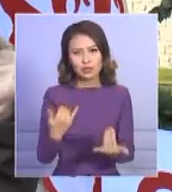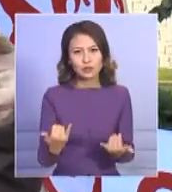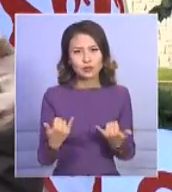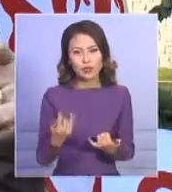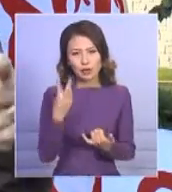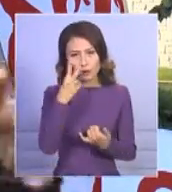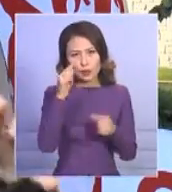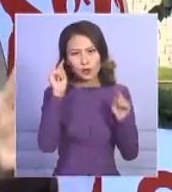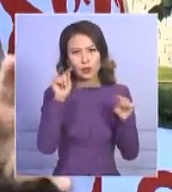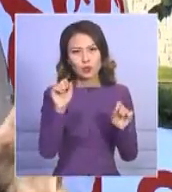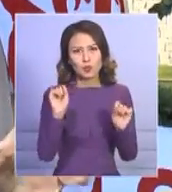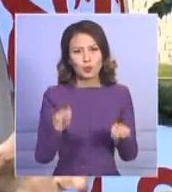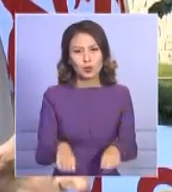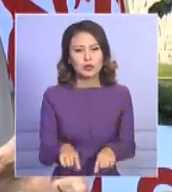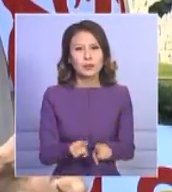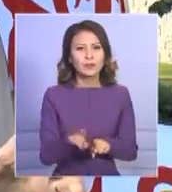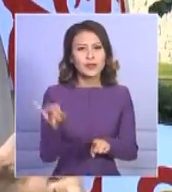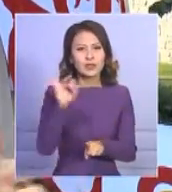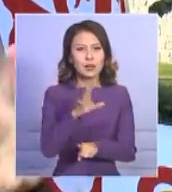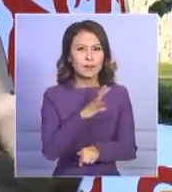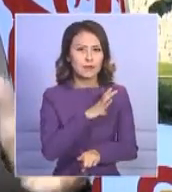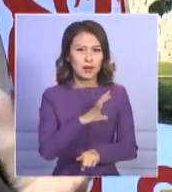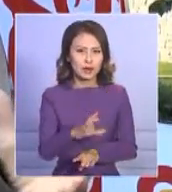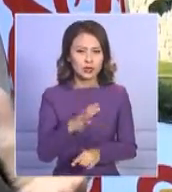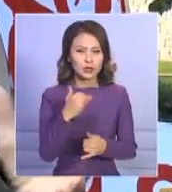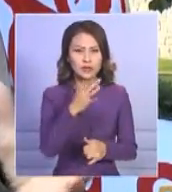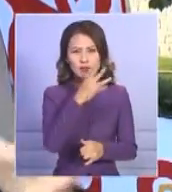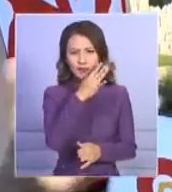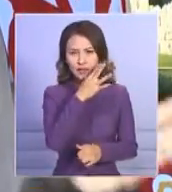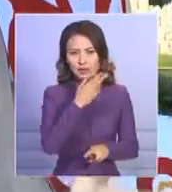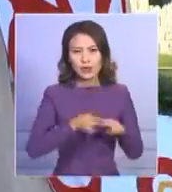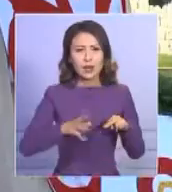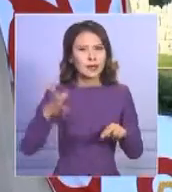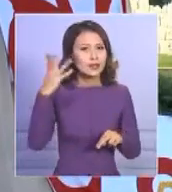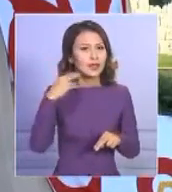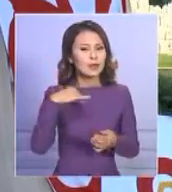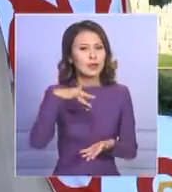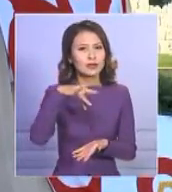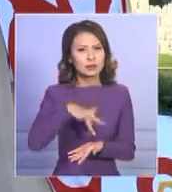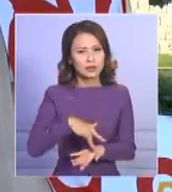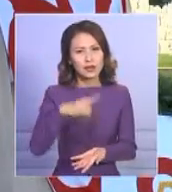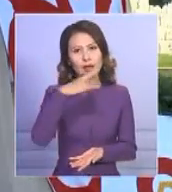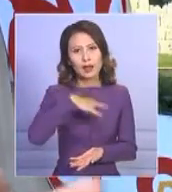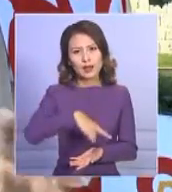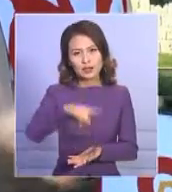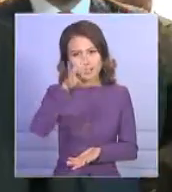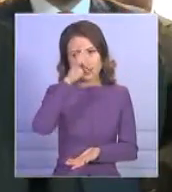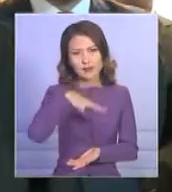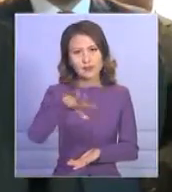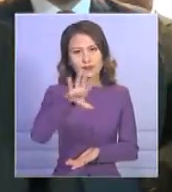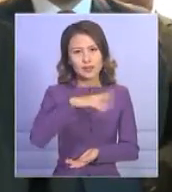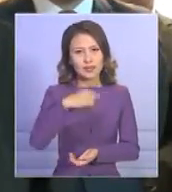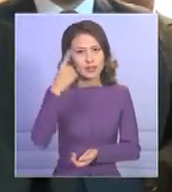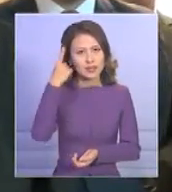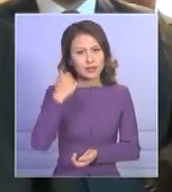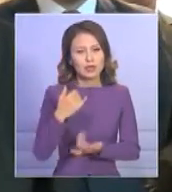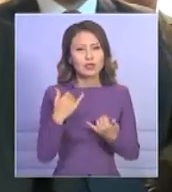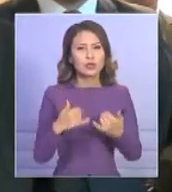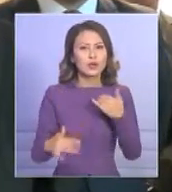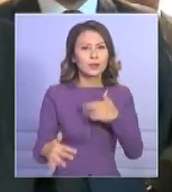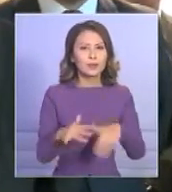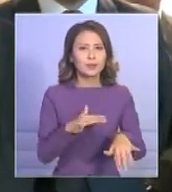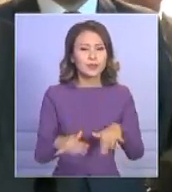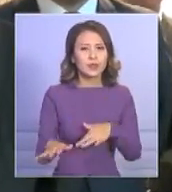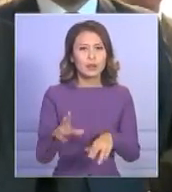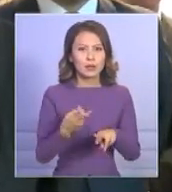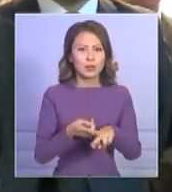алдық. Қазақстанның тарихы бай, заманауи ел. Алманың отаны да Қазақстан екенін жақсы білеміз. Шара барысында ақ